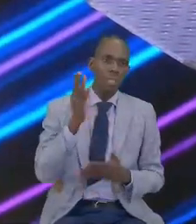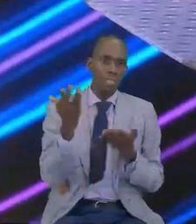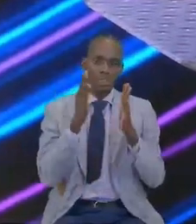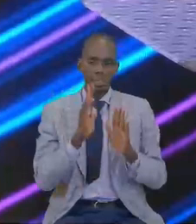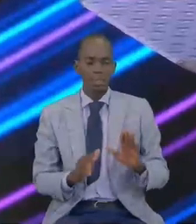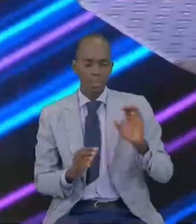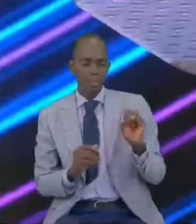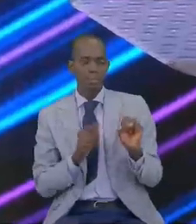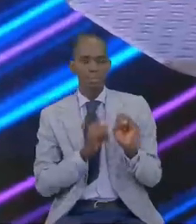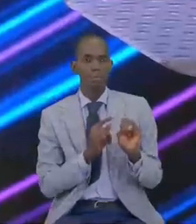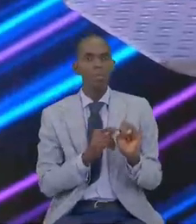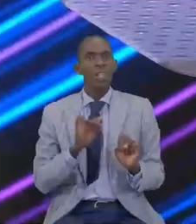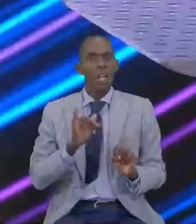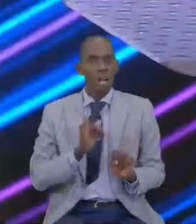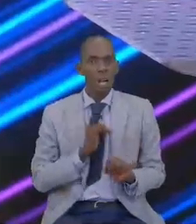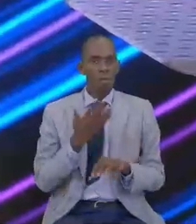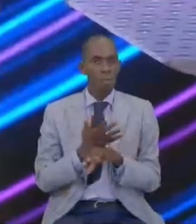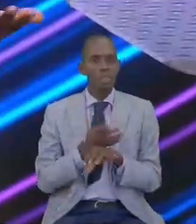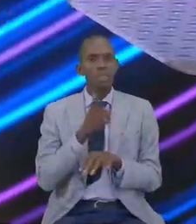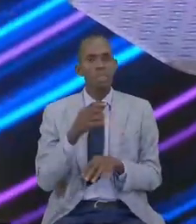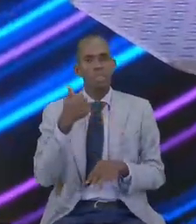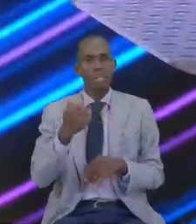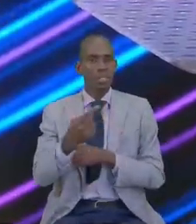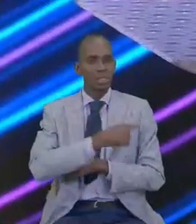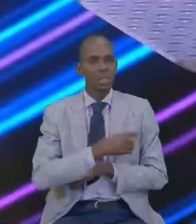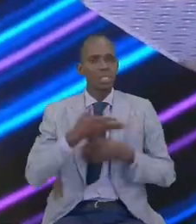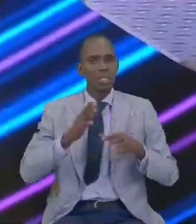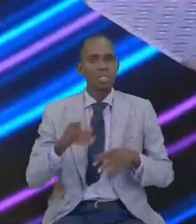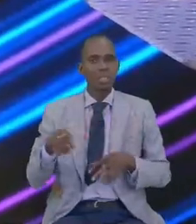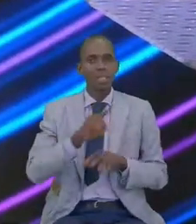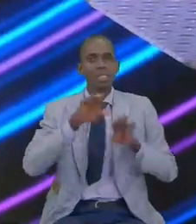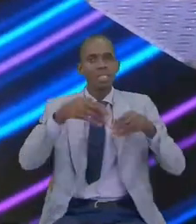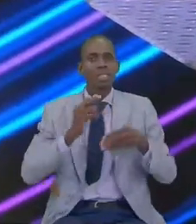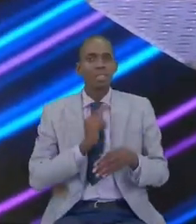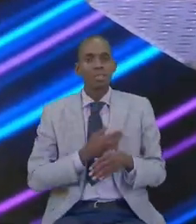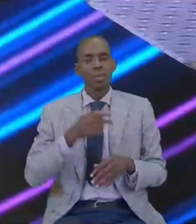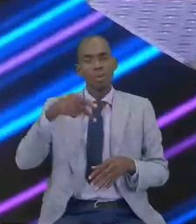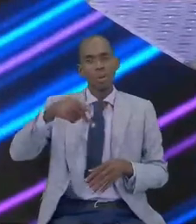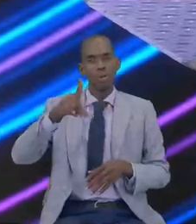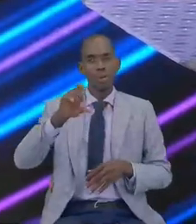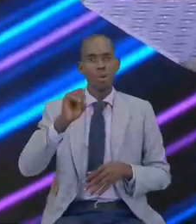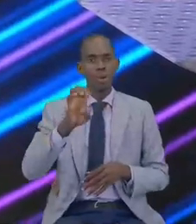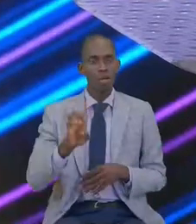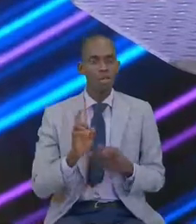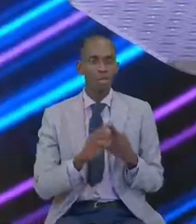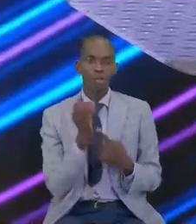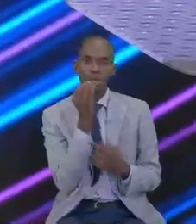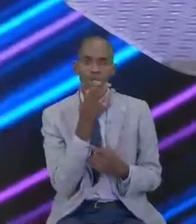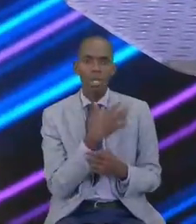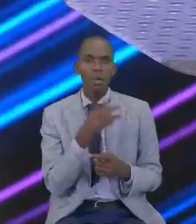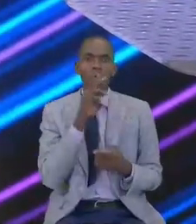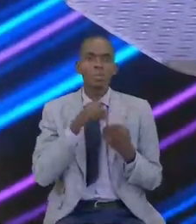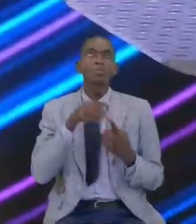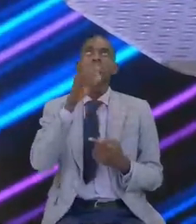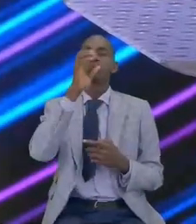de l'eau à boire. Tu regardes, verset 13. Il dit, tu regarderas ensuite